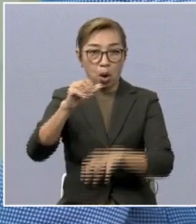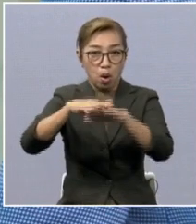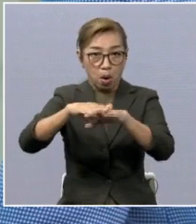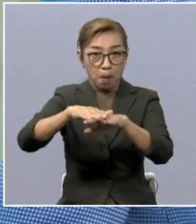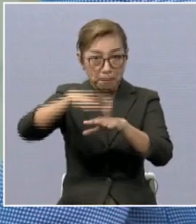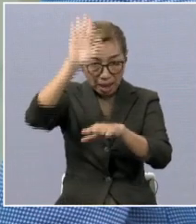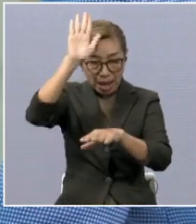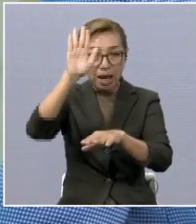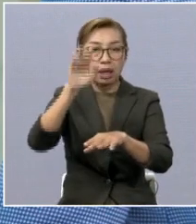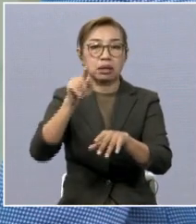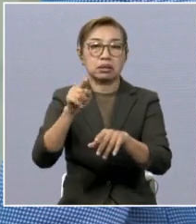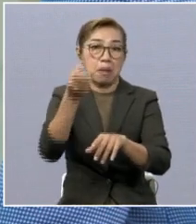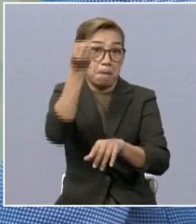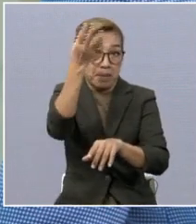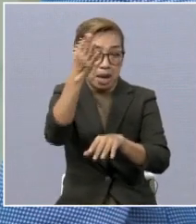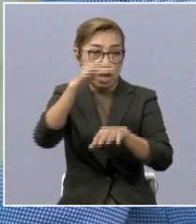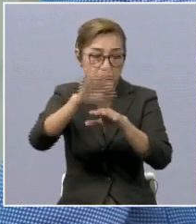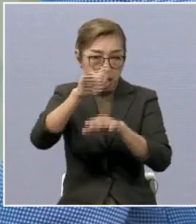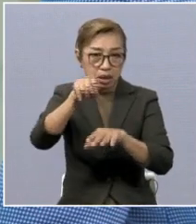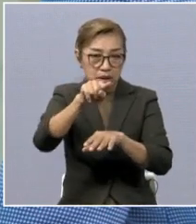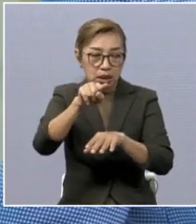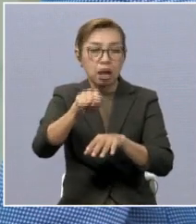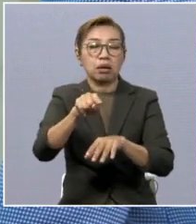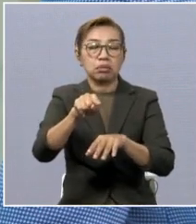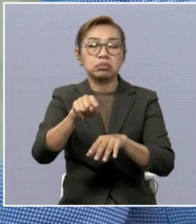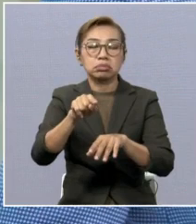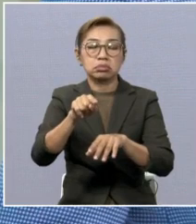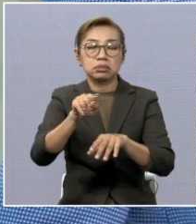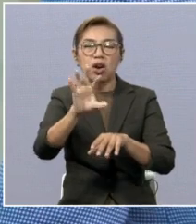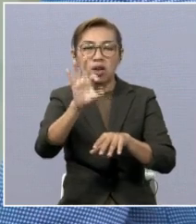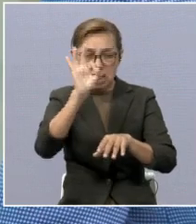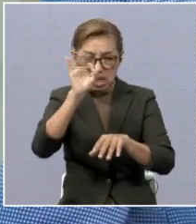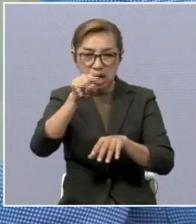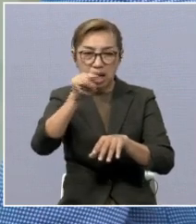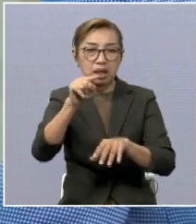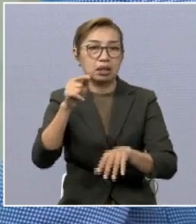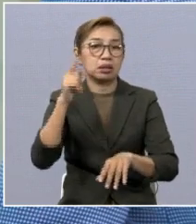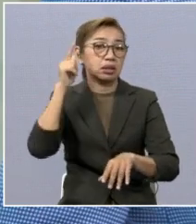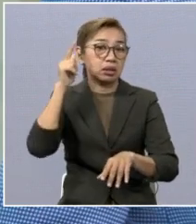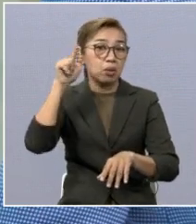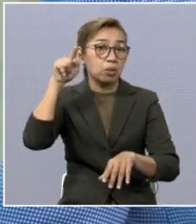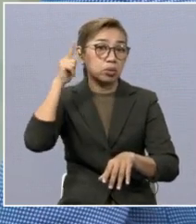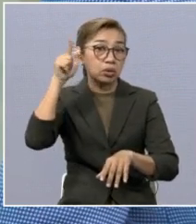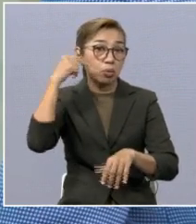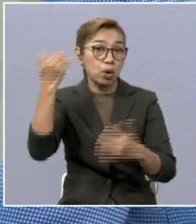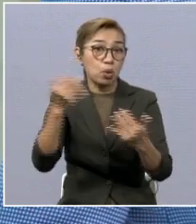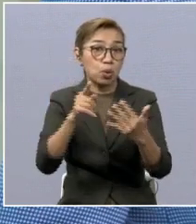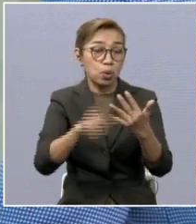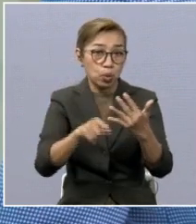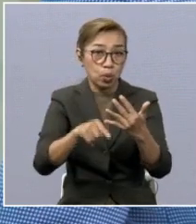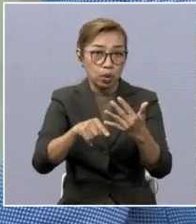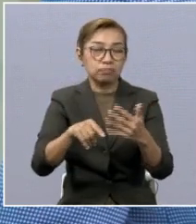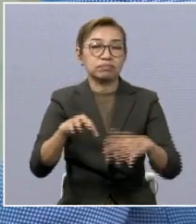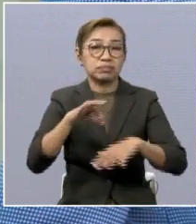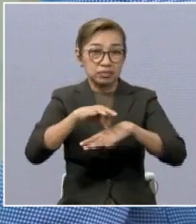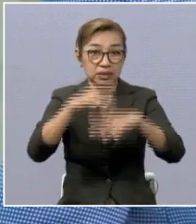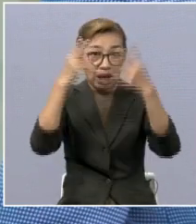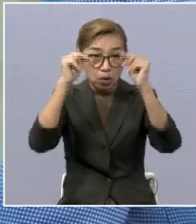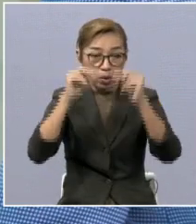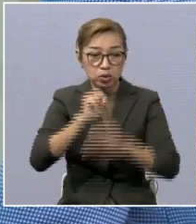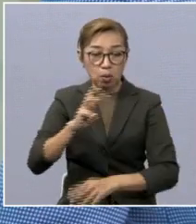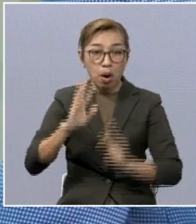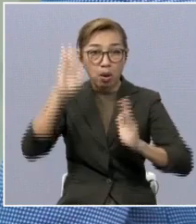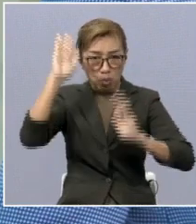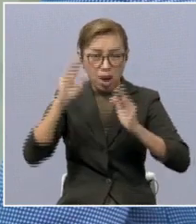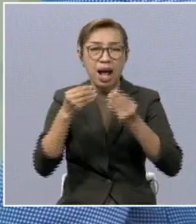แต่ที่แสดงความคิดเห็นไปเนี่ยเพราะเท่าที่ฟังเสียงเพื่อนสว.หลายคนทุกคนบอกว่าถ้าเป็นอุ๊งอิ๊งคือไม่เอาเพราะมองวุ